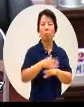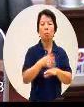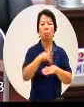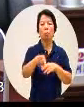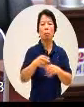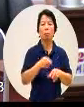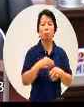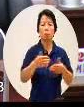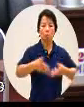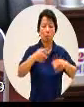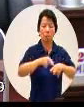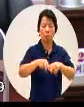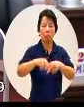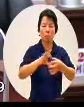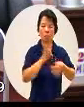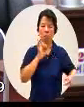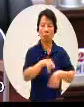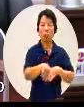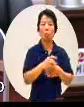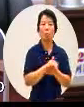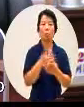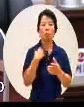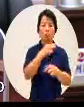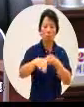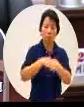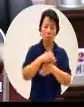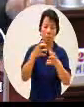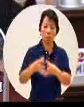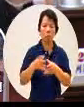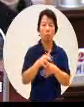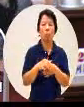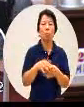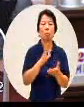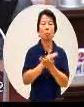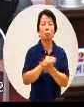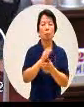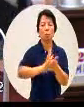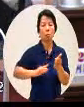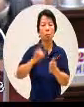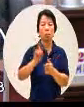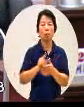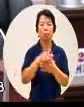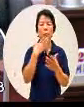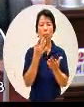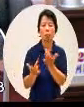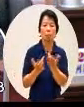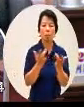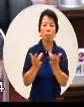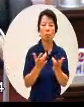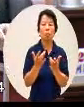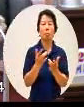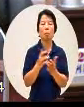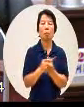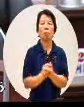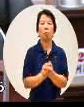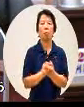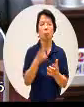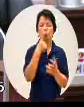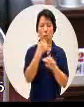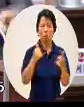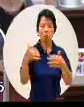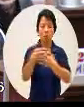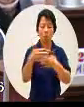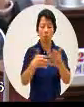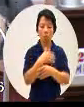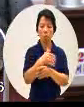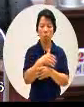沒有必然的關係經濟建設是牽扯到什麼產業布局我們交通